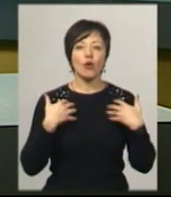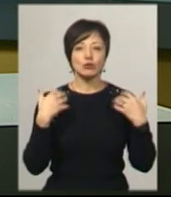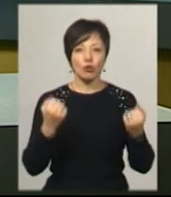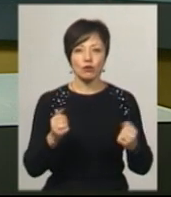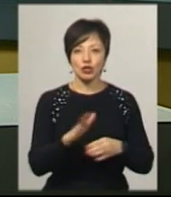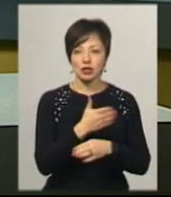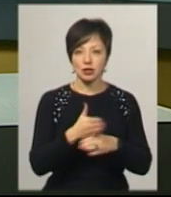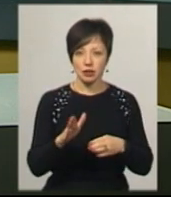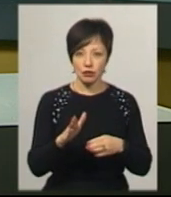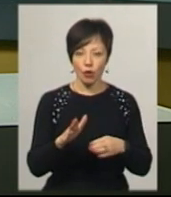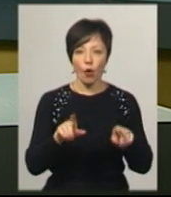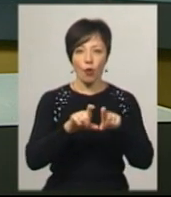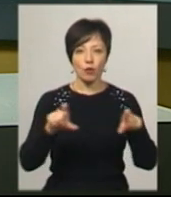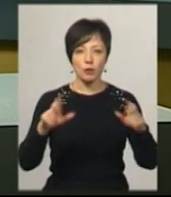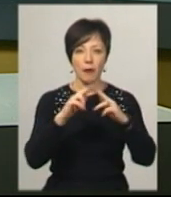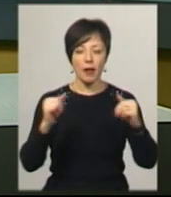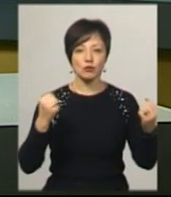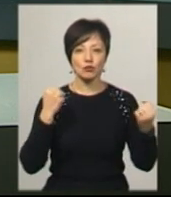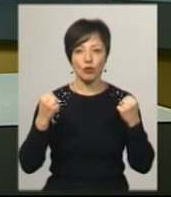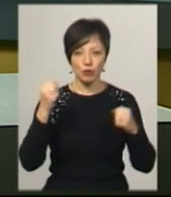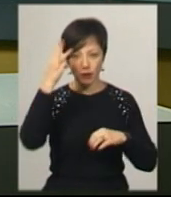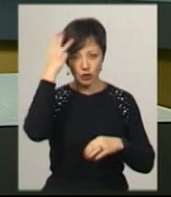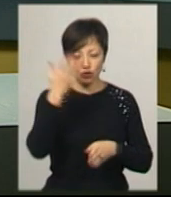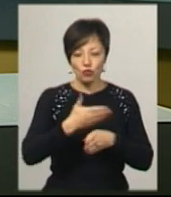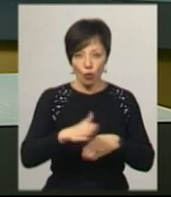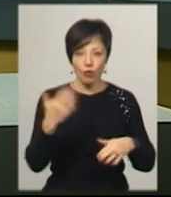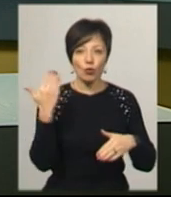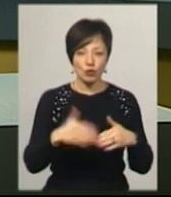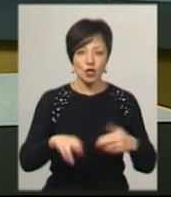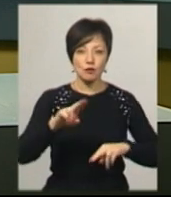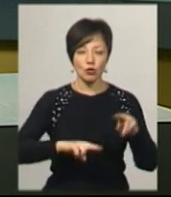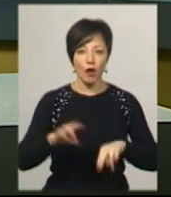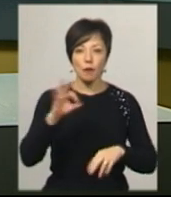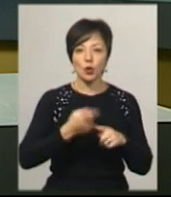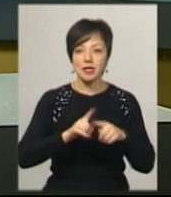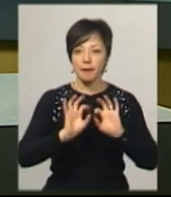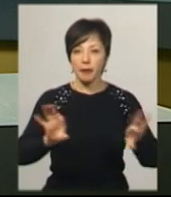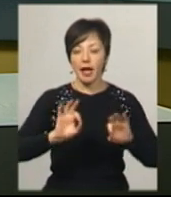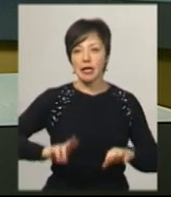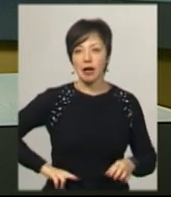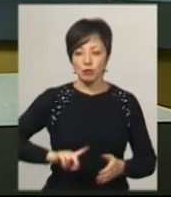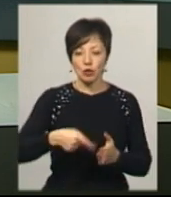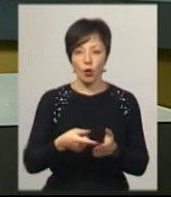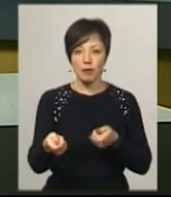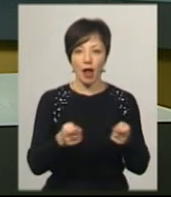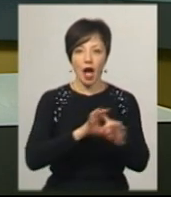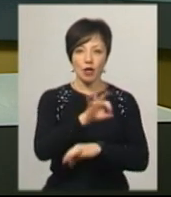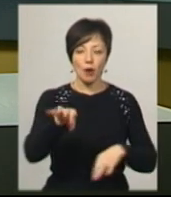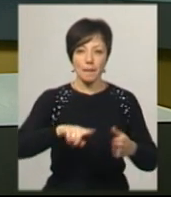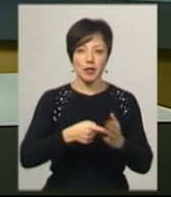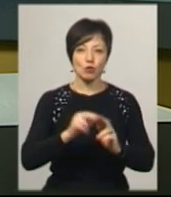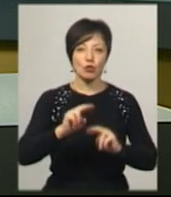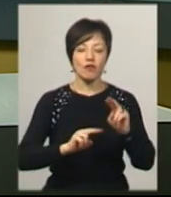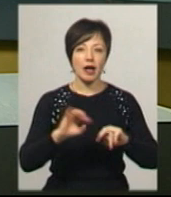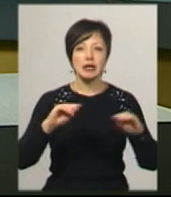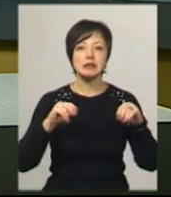Фізкультурно-оздоровчу частину корпусу Палацу спорту у Хмельницькому частково збудували. Про це каже директор міського департаменту архітектури,